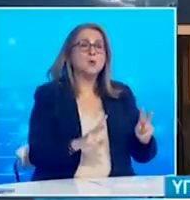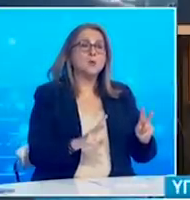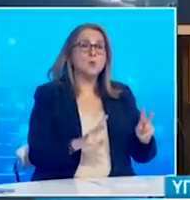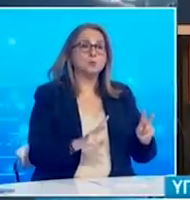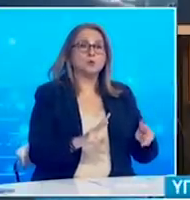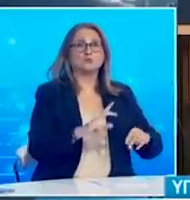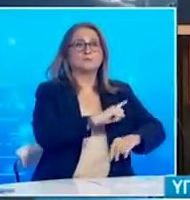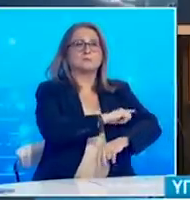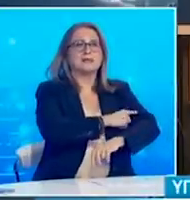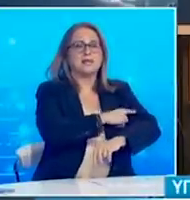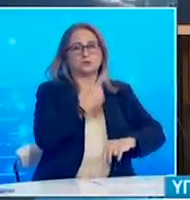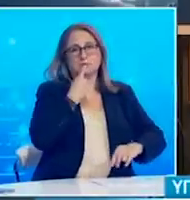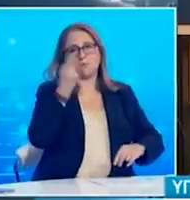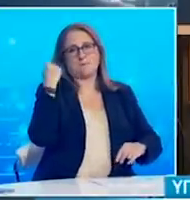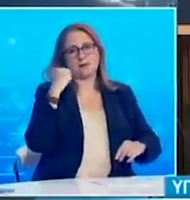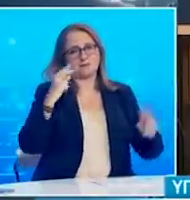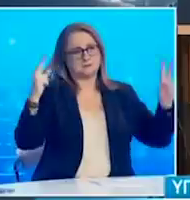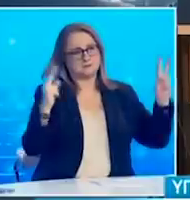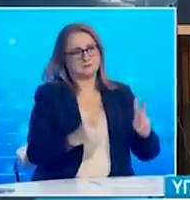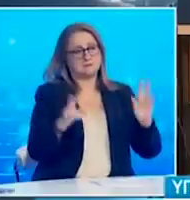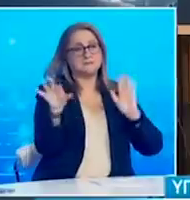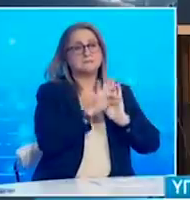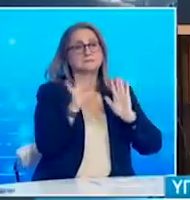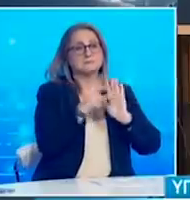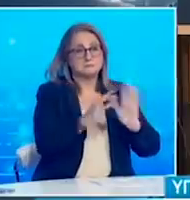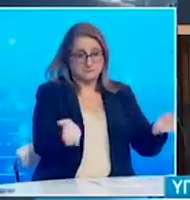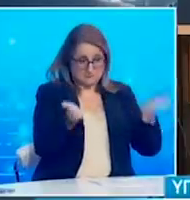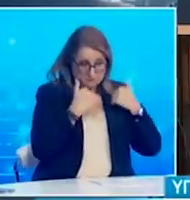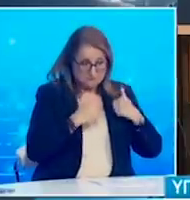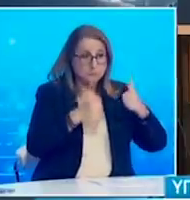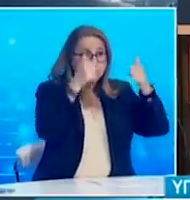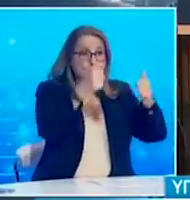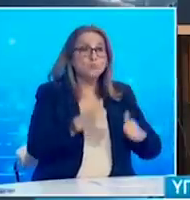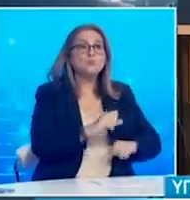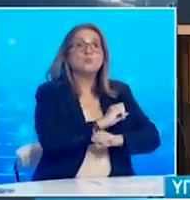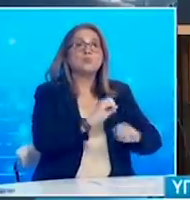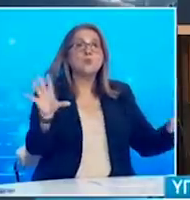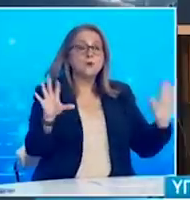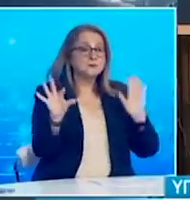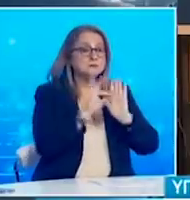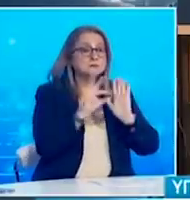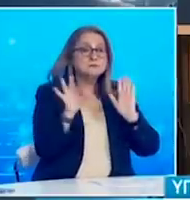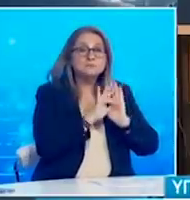σε σχέση με πέρσι. Βλέπουν ότι δεν έχετε προκηρύξει καμία...